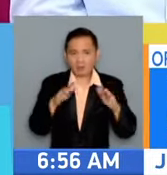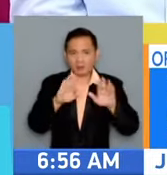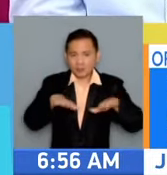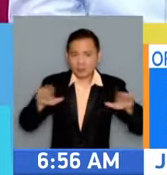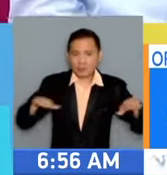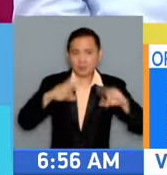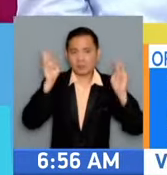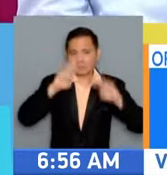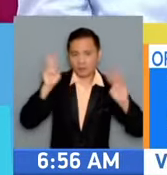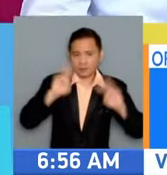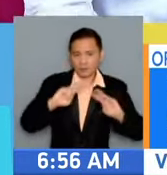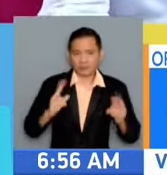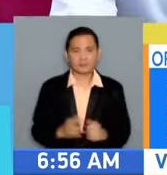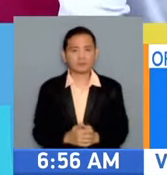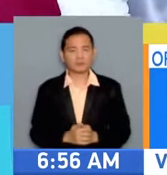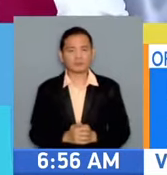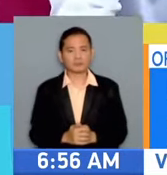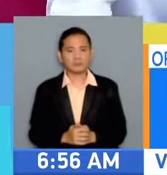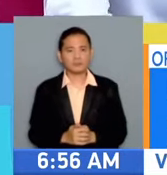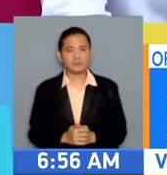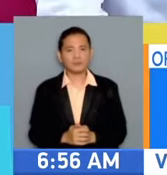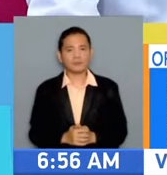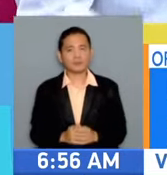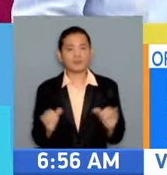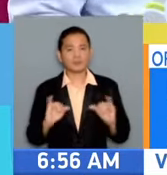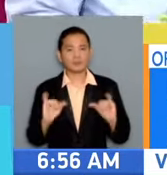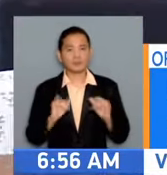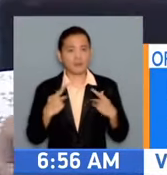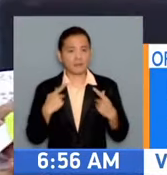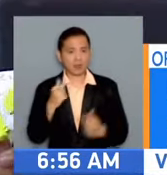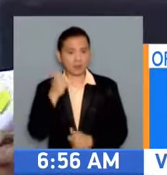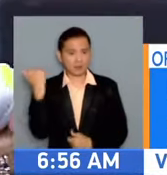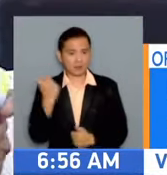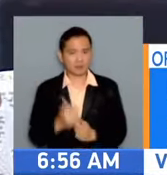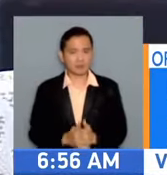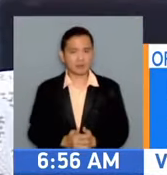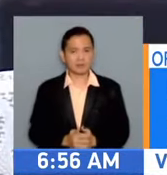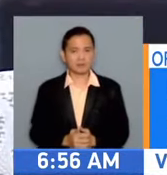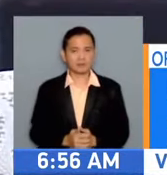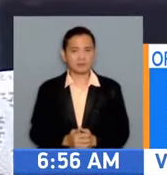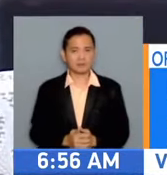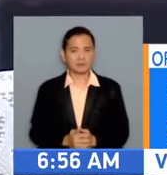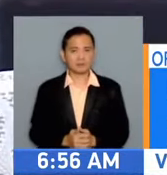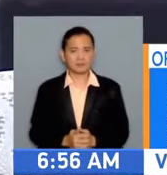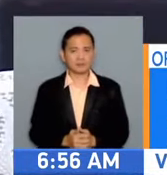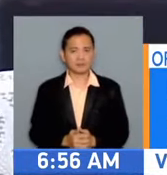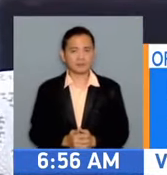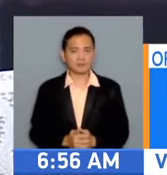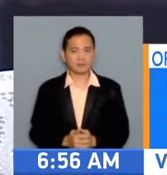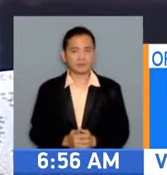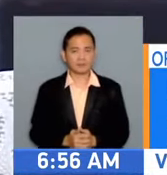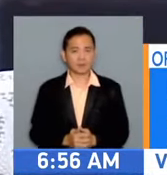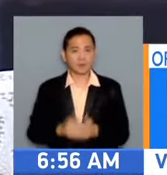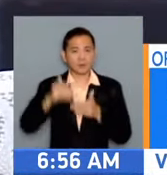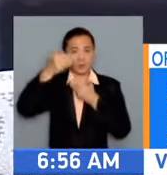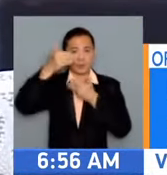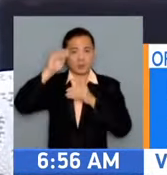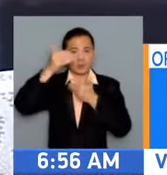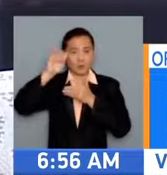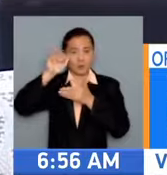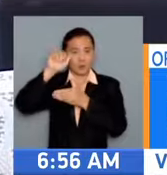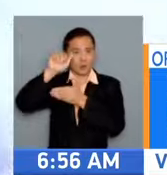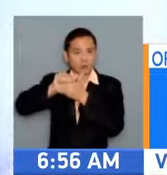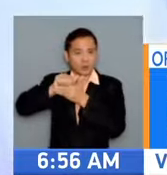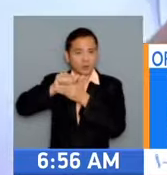Yun. Apart po dyan, ito rin po. Ito ba? Ano ba itong Window restrictor or latch. Ito po ay pwede natin ikabit sa ating